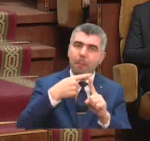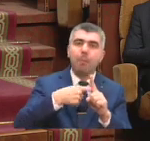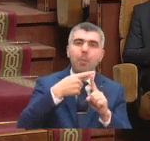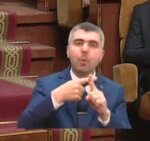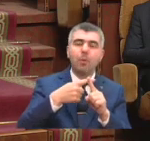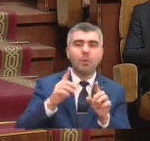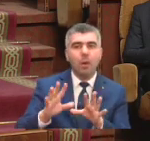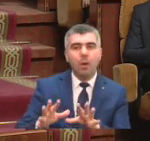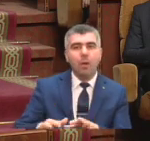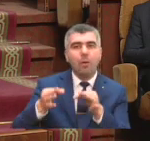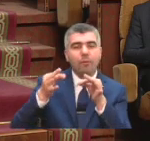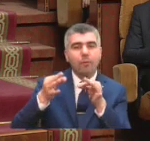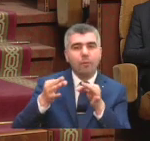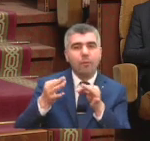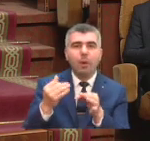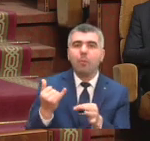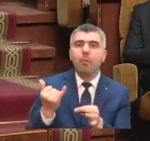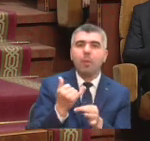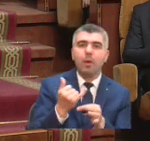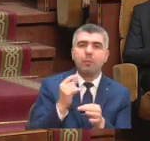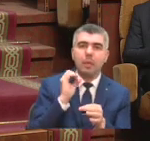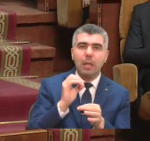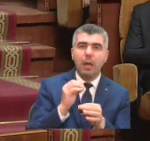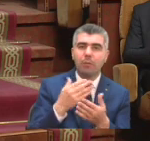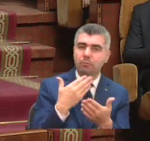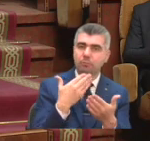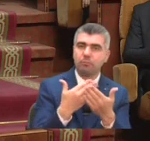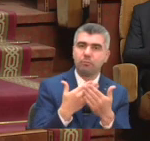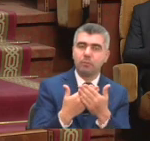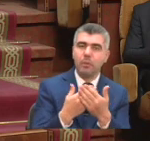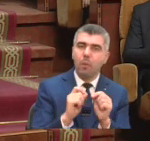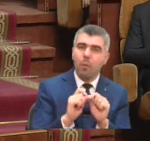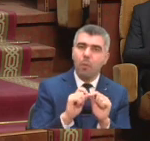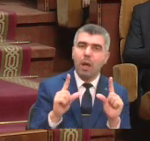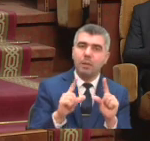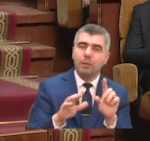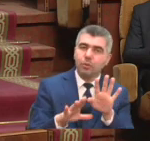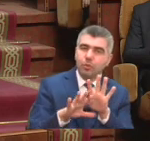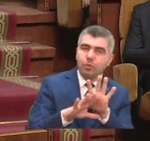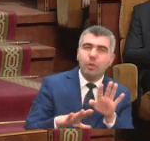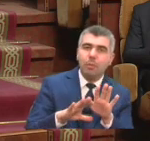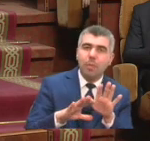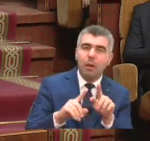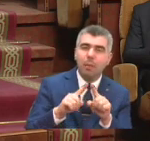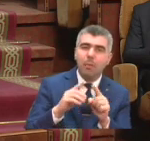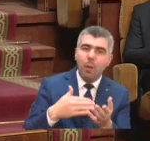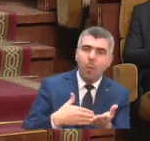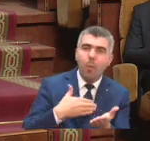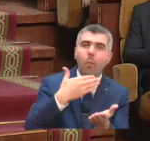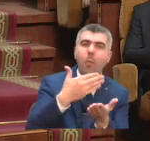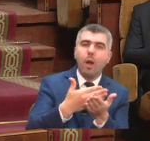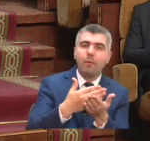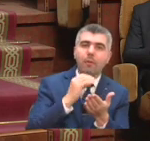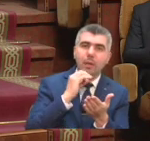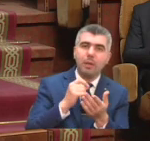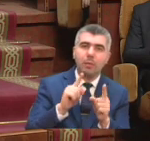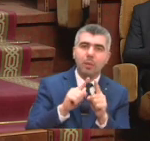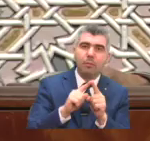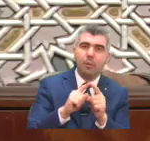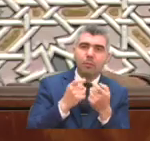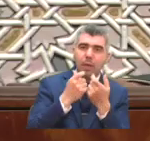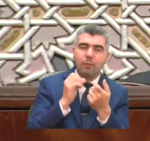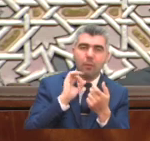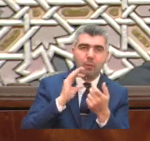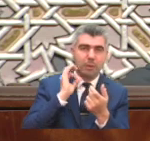لإيجاد حلول واقعية ذات أثار حضاري واجتماعي تساهم في الحد من تدهور المشهد العمراني. شكرا